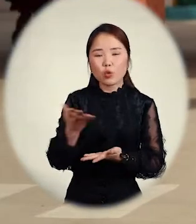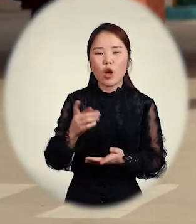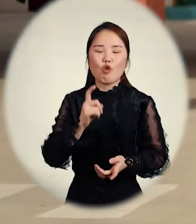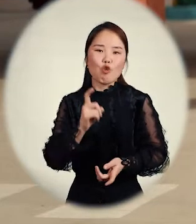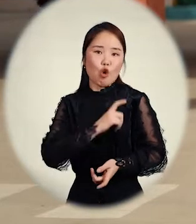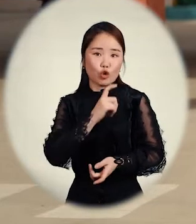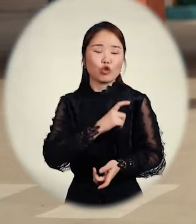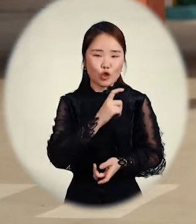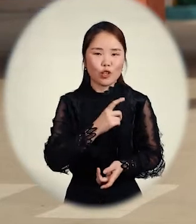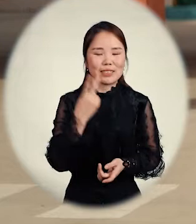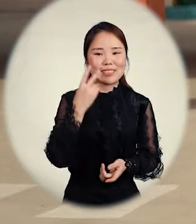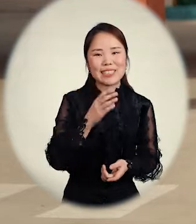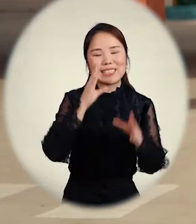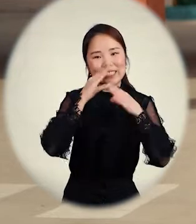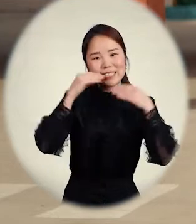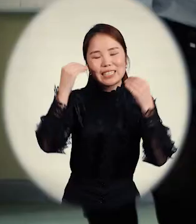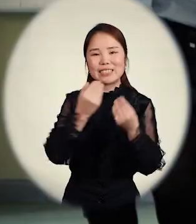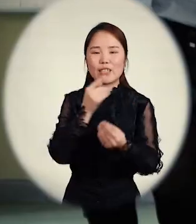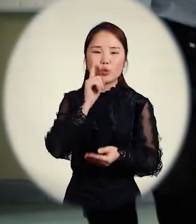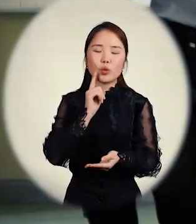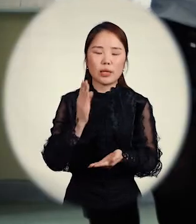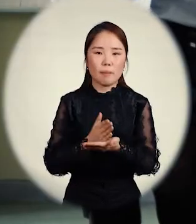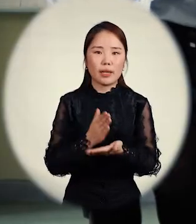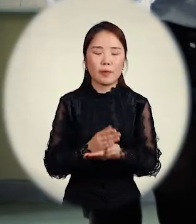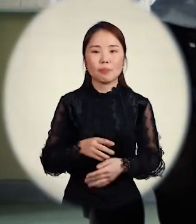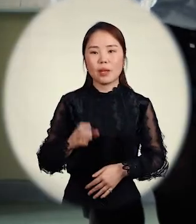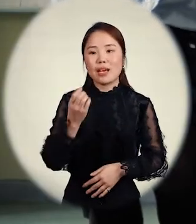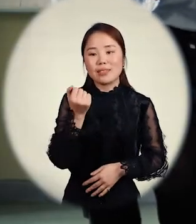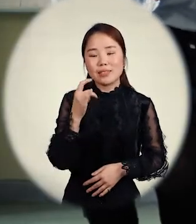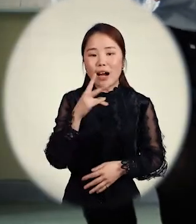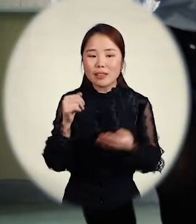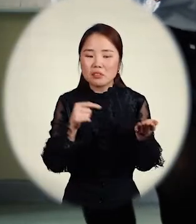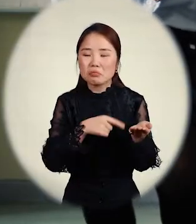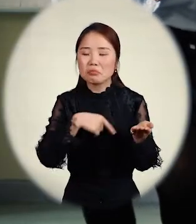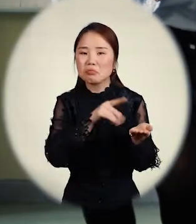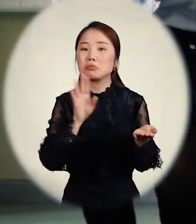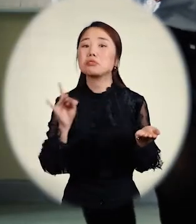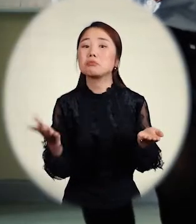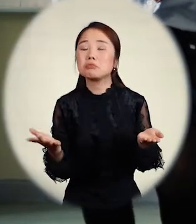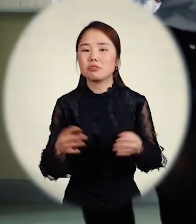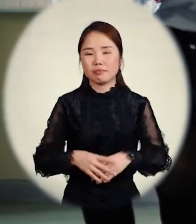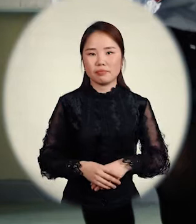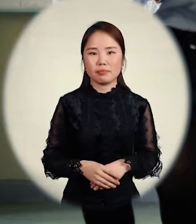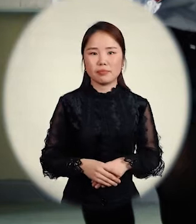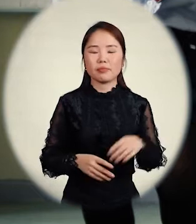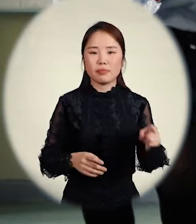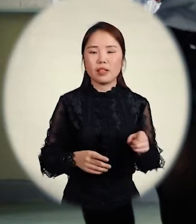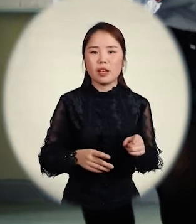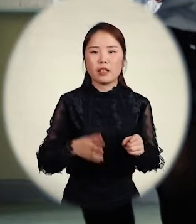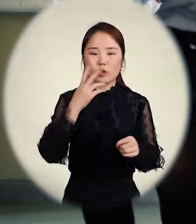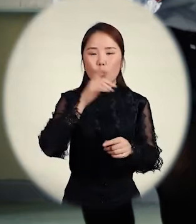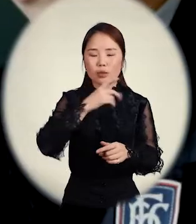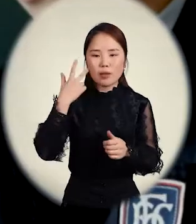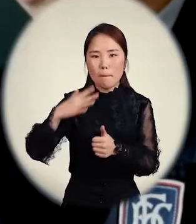амар хинэл дуртай юм би. За сайхнагийн үг гэж хэлж байгаа юм. Тэгэл ер нь ингээд тустайгаа ингээд